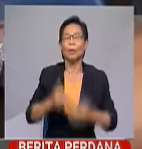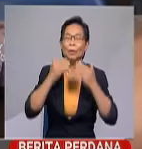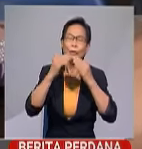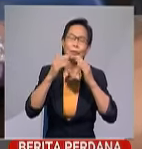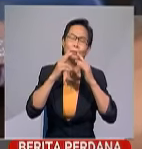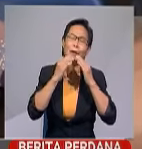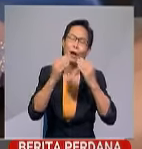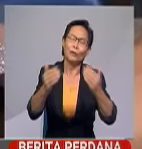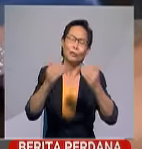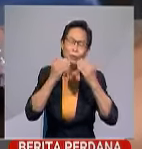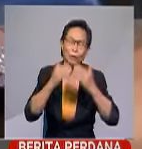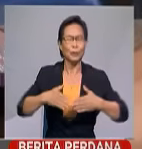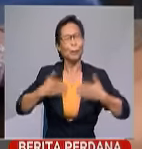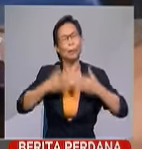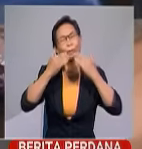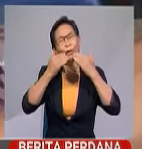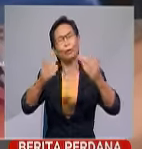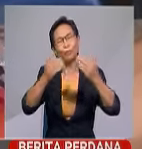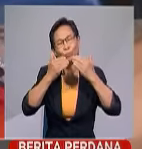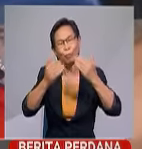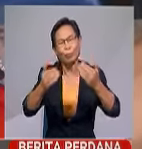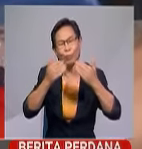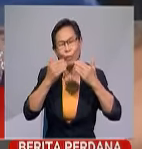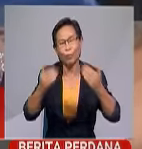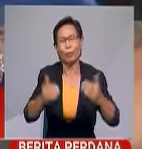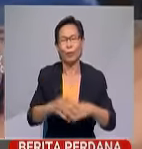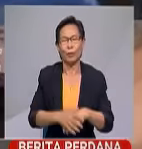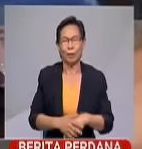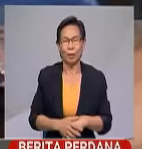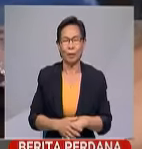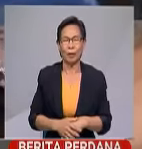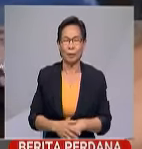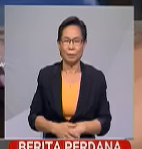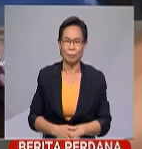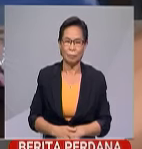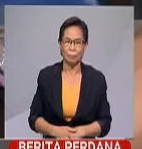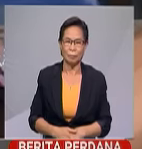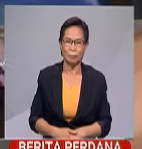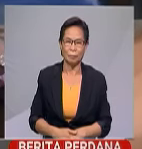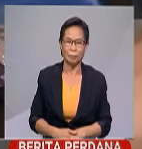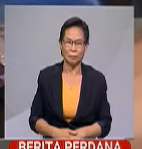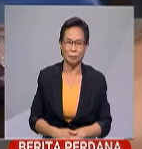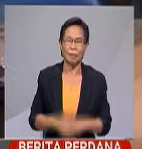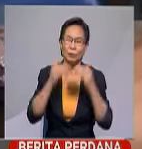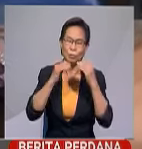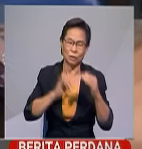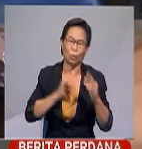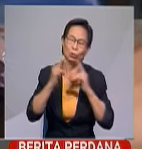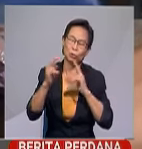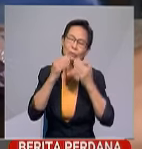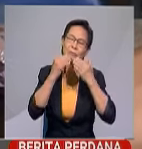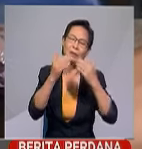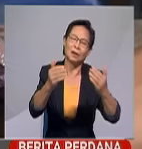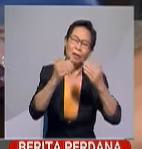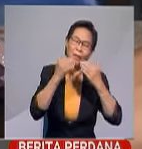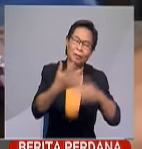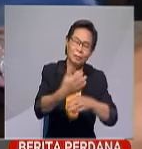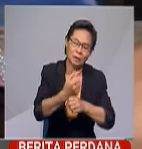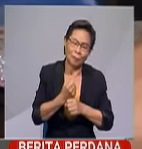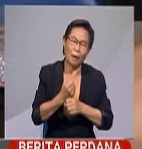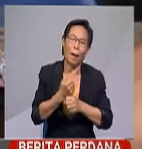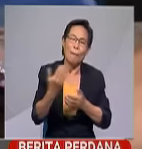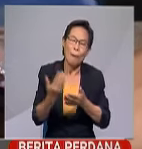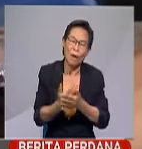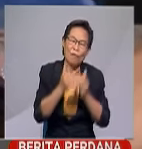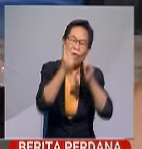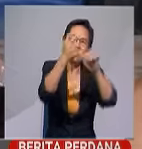terima kasih sama yang membagi. Dari mana ini, Pama? Pama. ucapan terima kasih lah. Tak pernah dapat. Baru